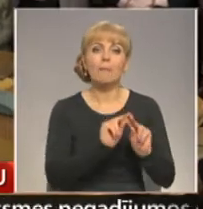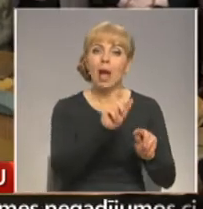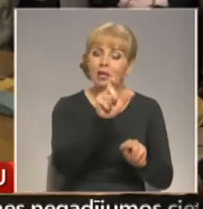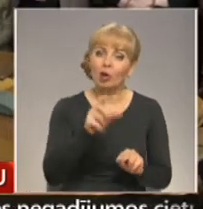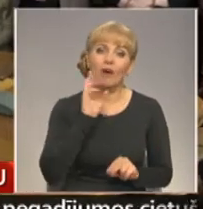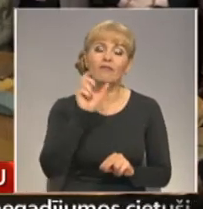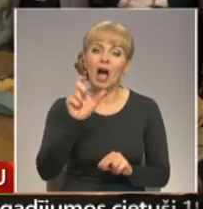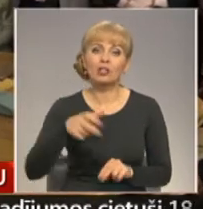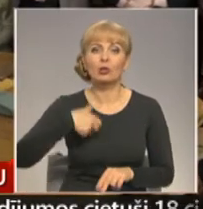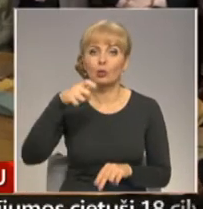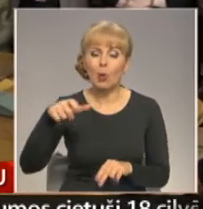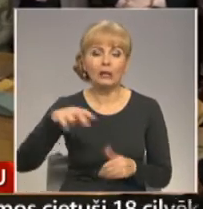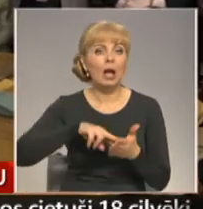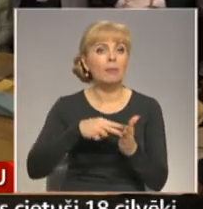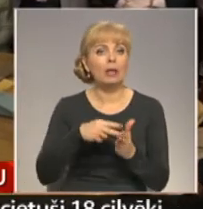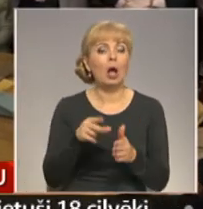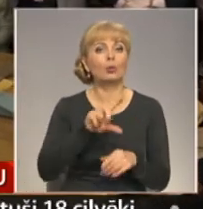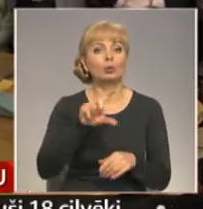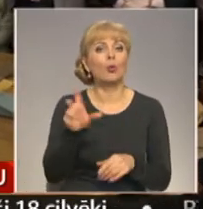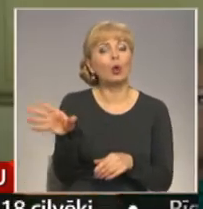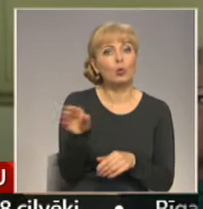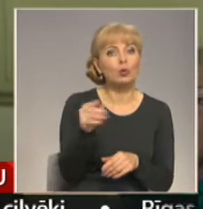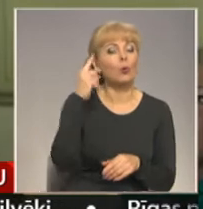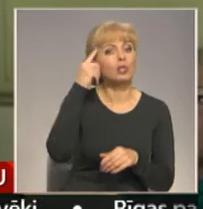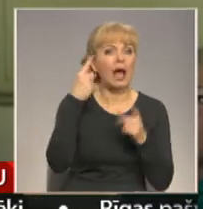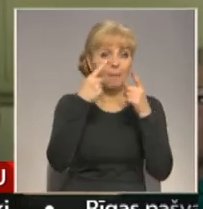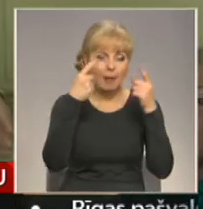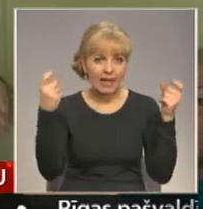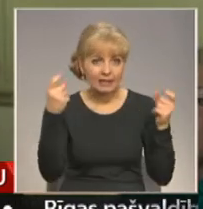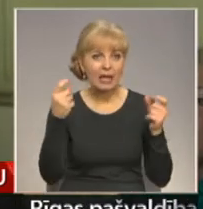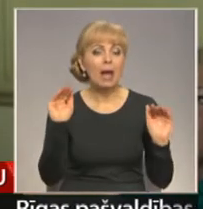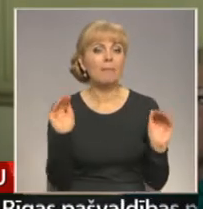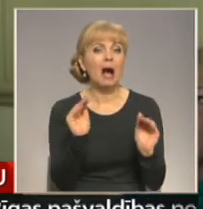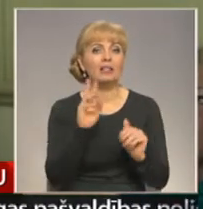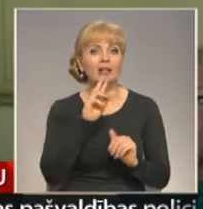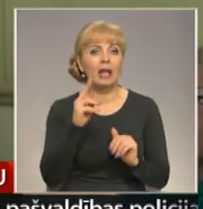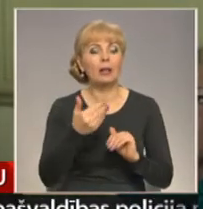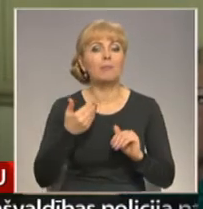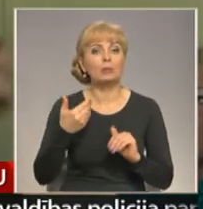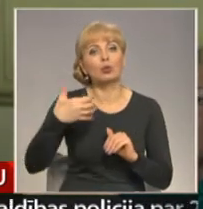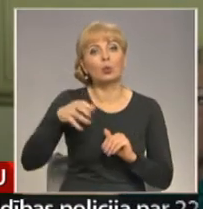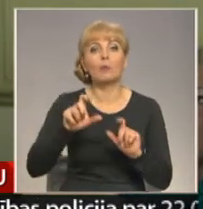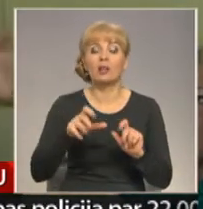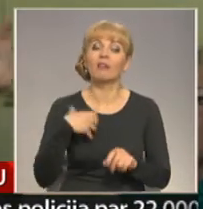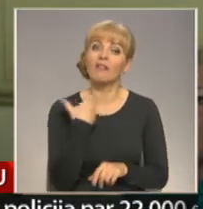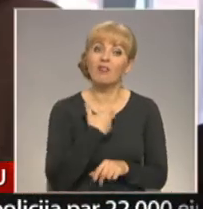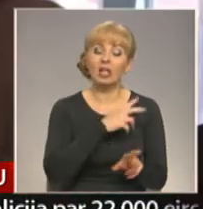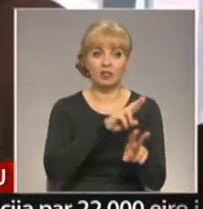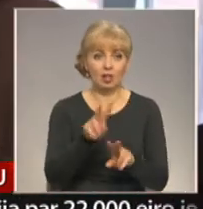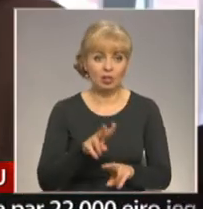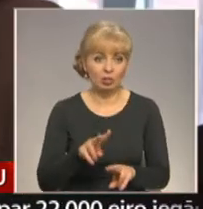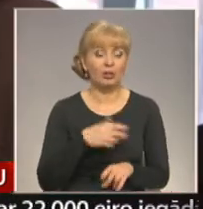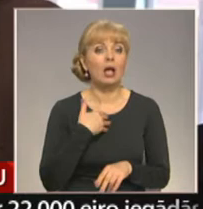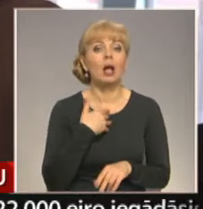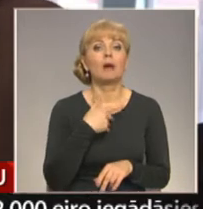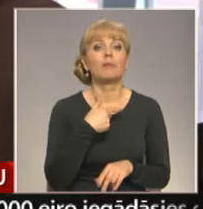un skolēni par plānu abas skolas savienot uzzināja no mass mēdījiem mazākā nedēļa pirms domas sēdes, kurā vajadzēja izskatīt šo jautājumu. Neviens mums nav